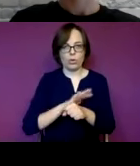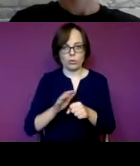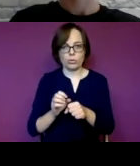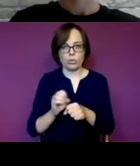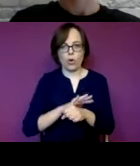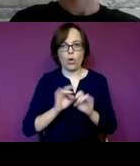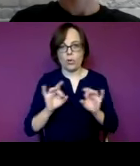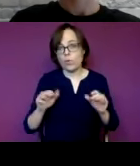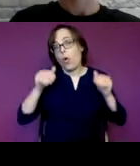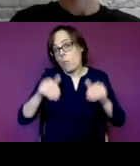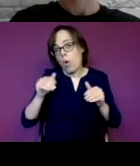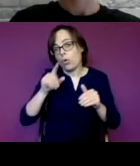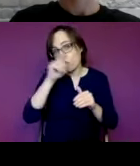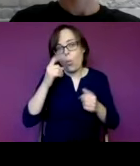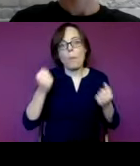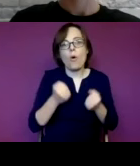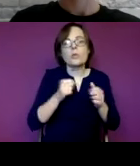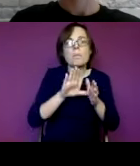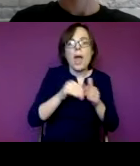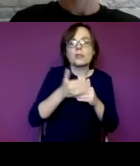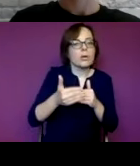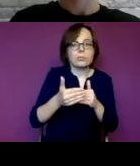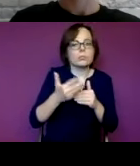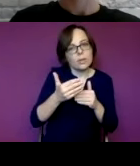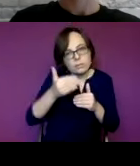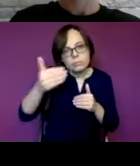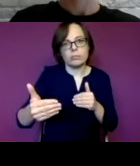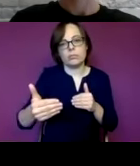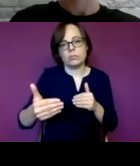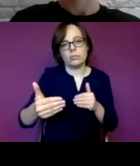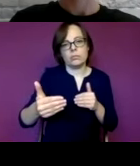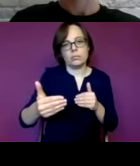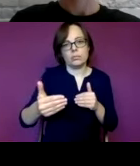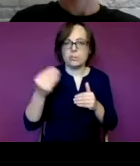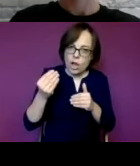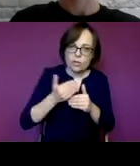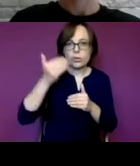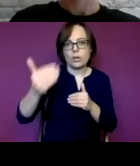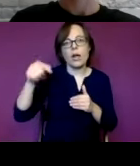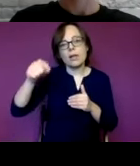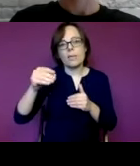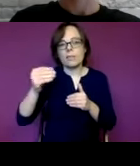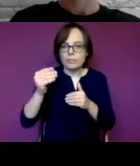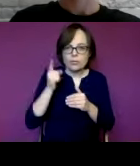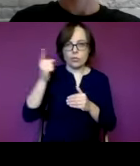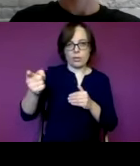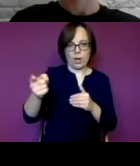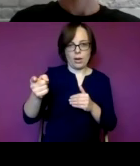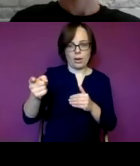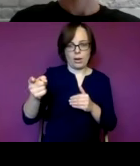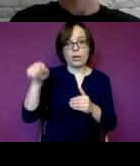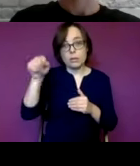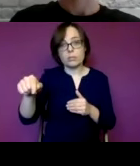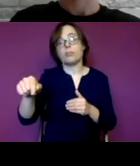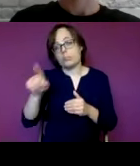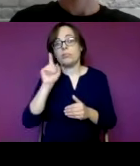nie zaczną uciekać dalej, dalej właśnie na te obszary bardziej peryferyjne, które dają szansę